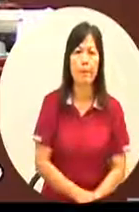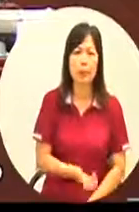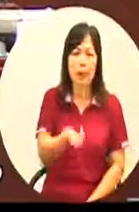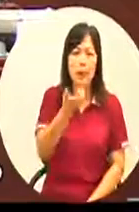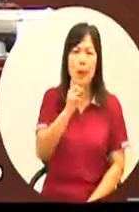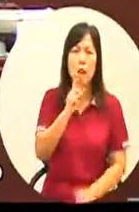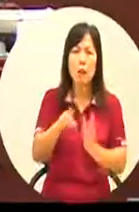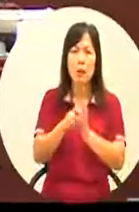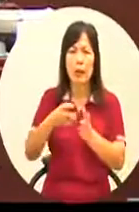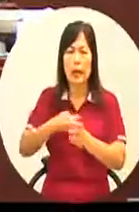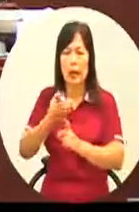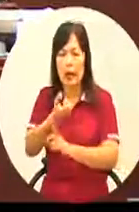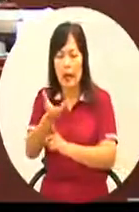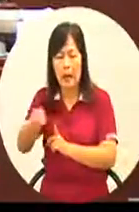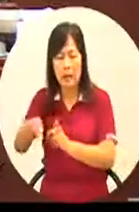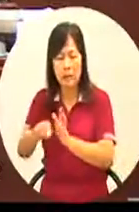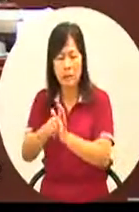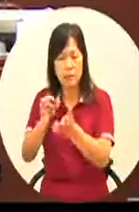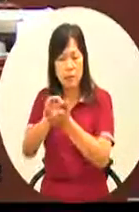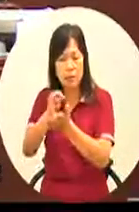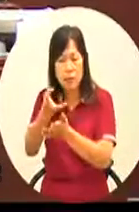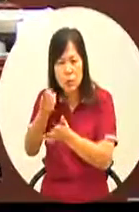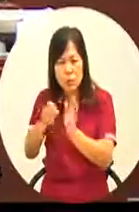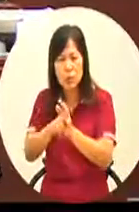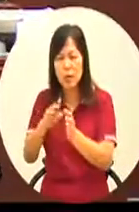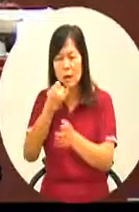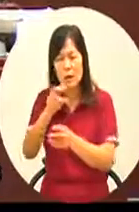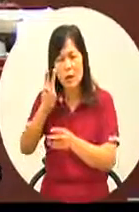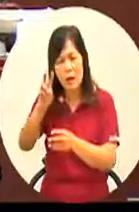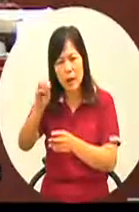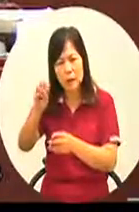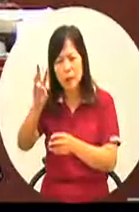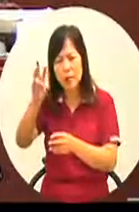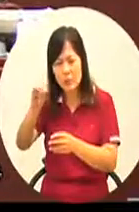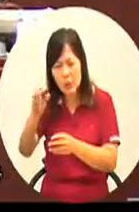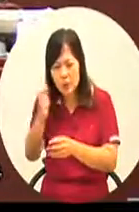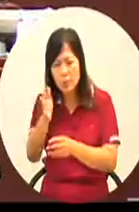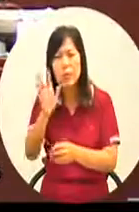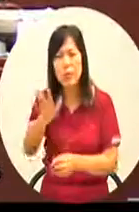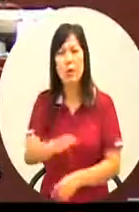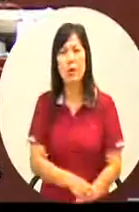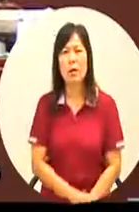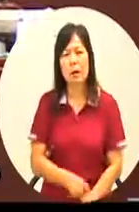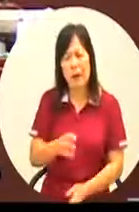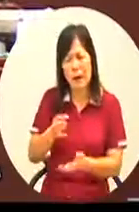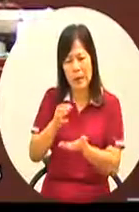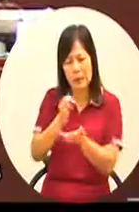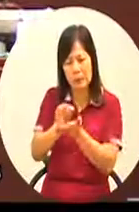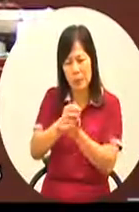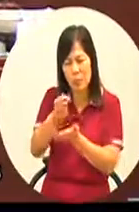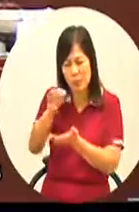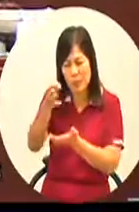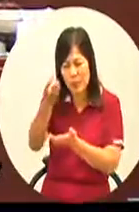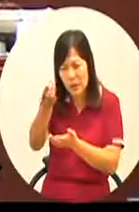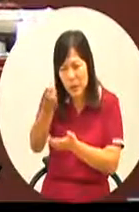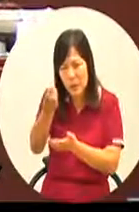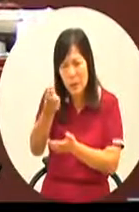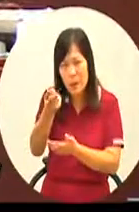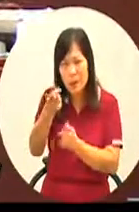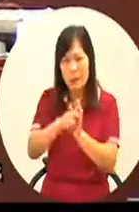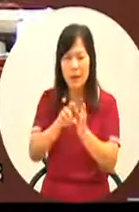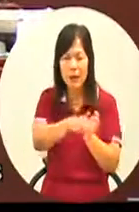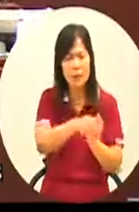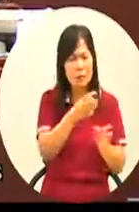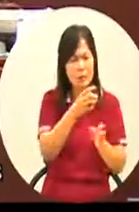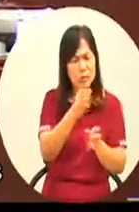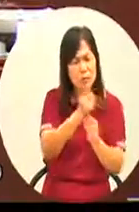讲就讲，啊，这拢总开偌济钱，其实这无偌济啦，看2-3万块尔。安 尼俩， 无无要，不然想象这样济。 为什么不做呢？不